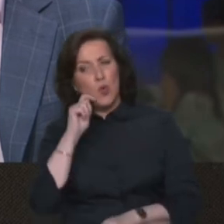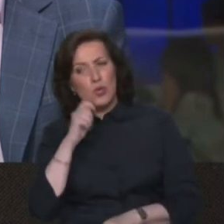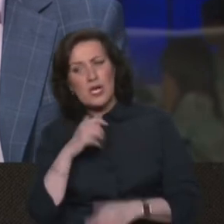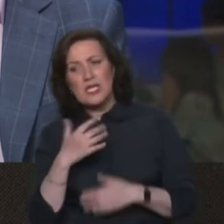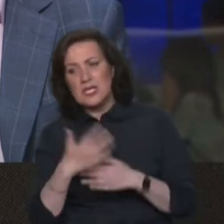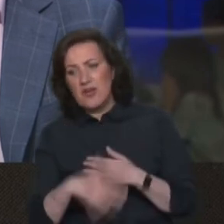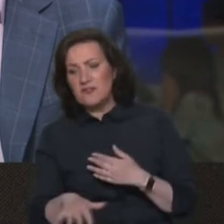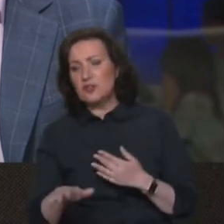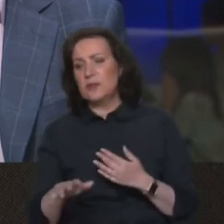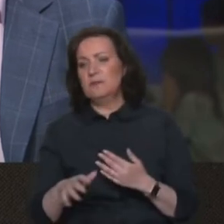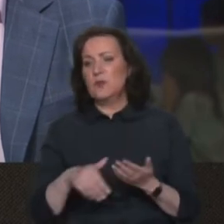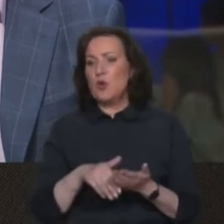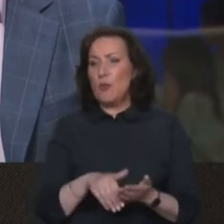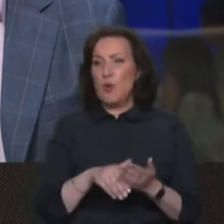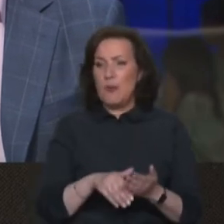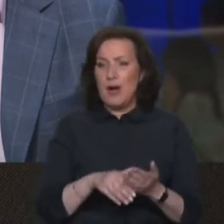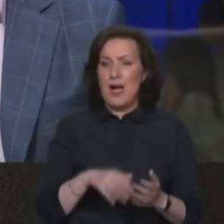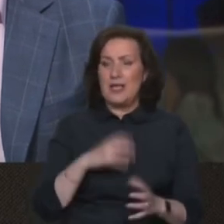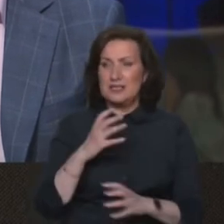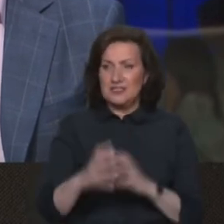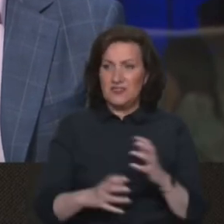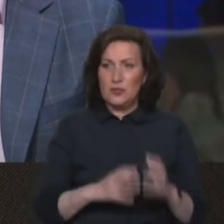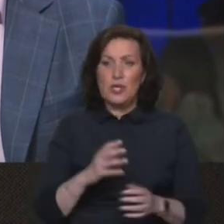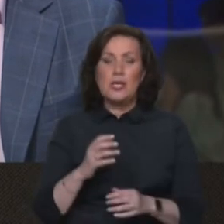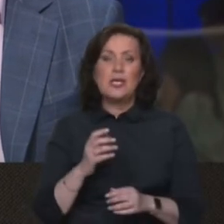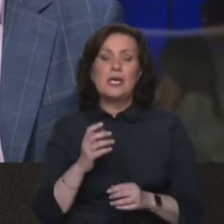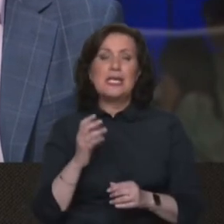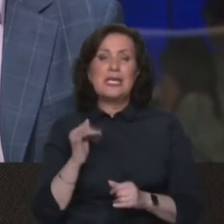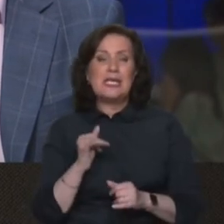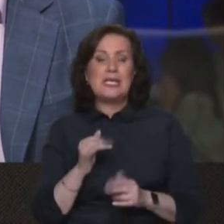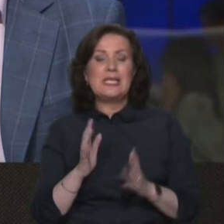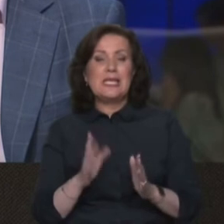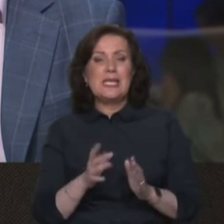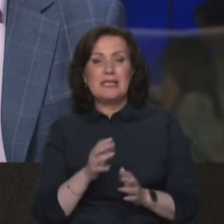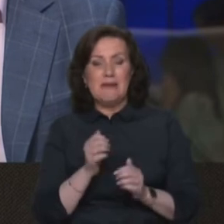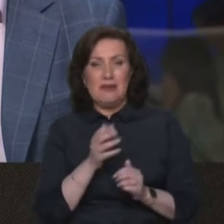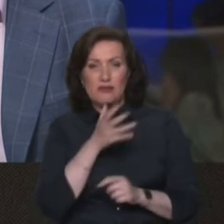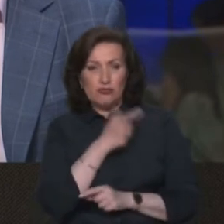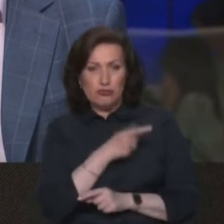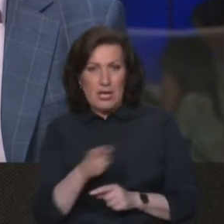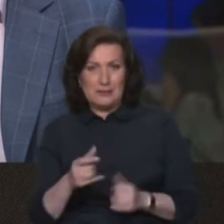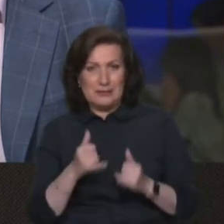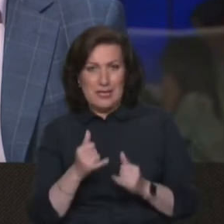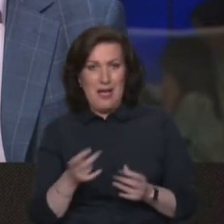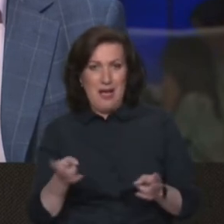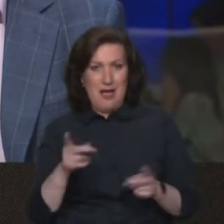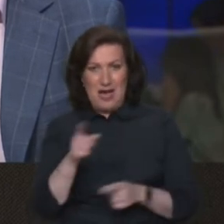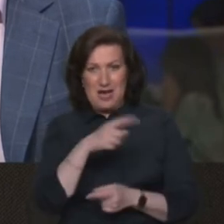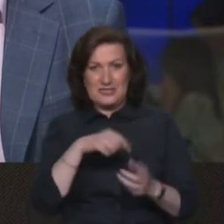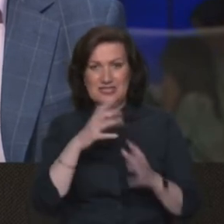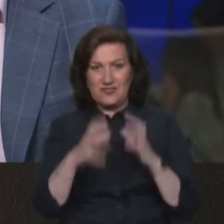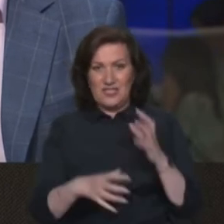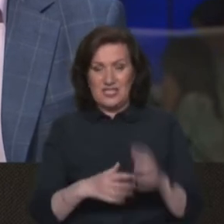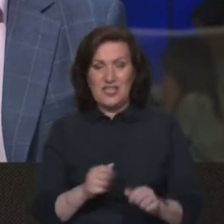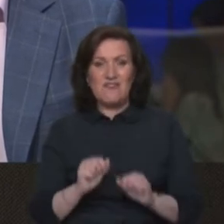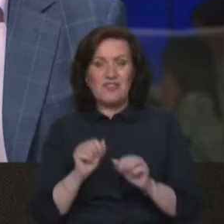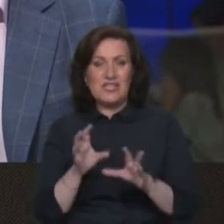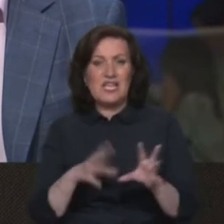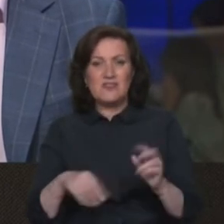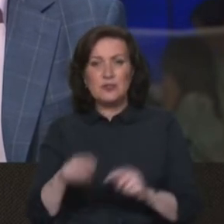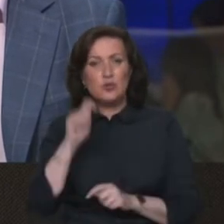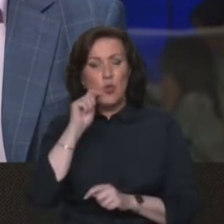вже допомагає решта світу, і що це тільки час для решта світу віддати це, що